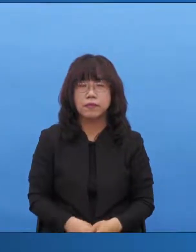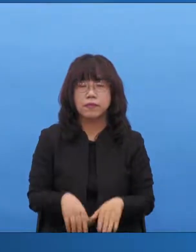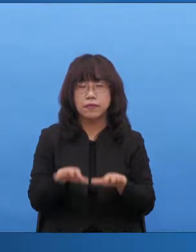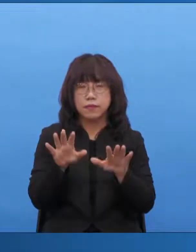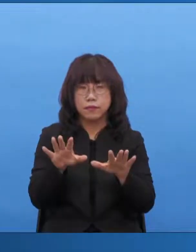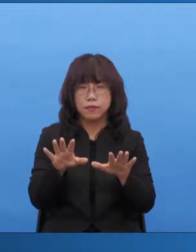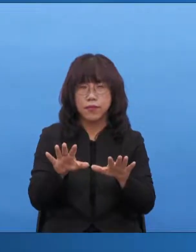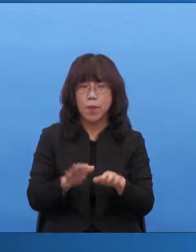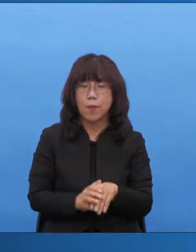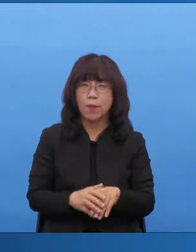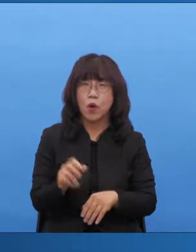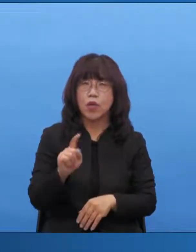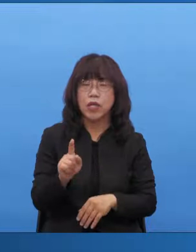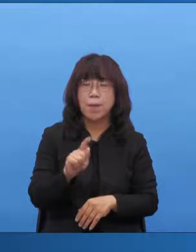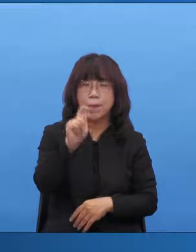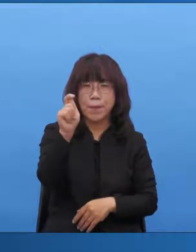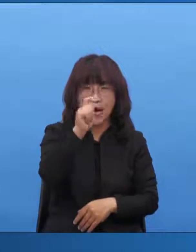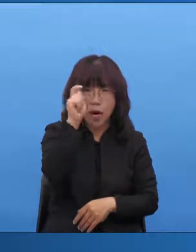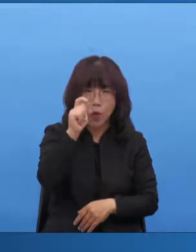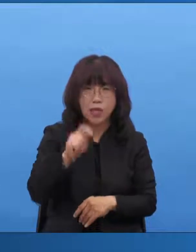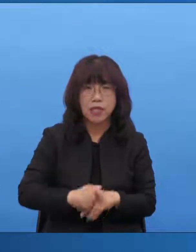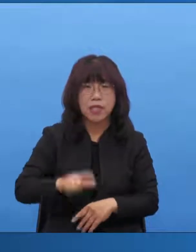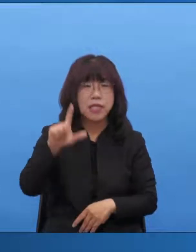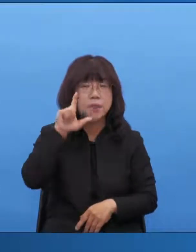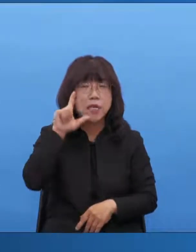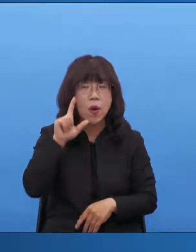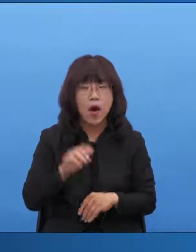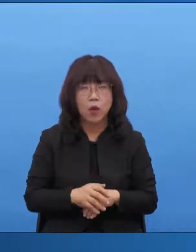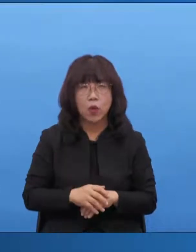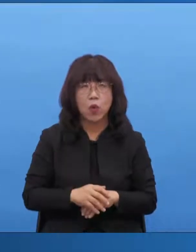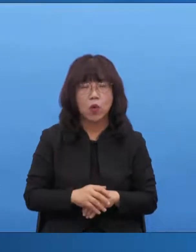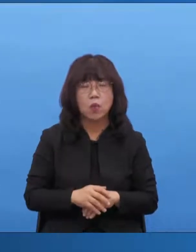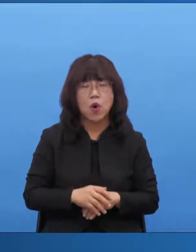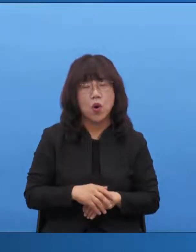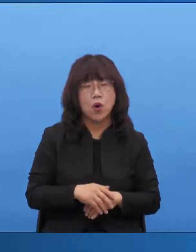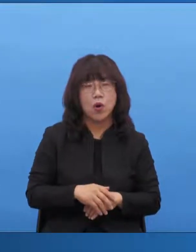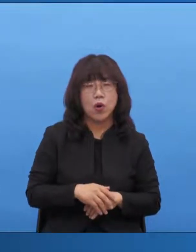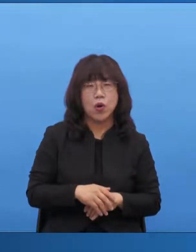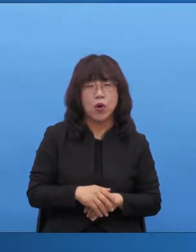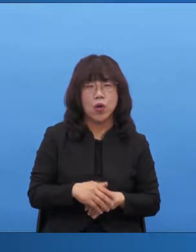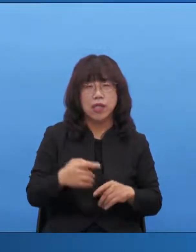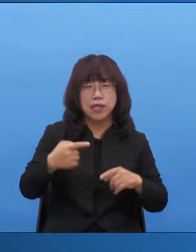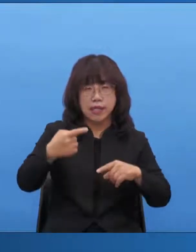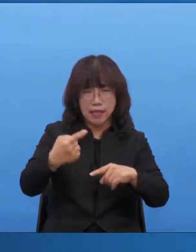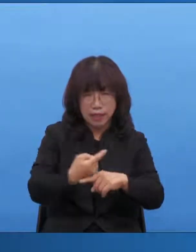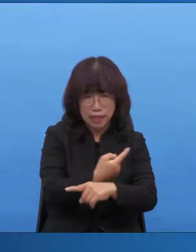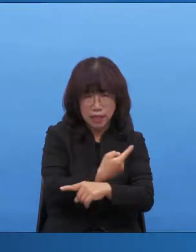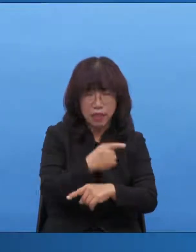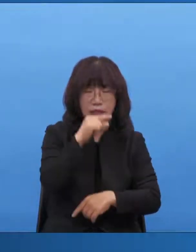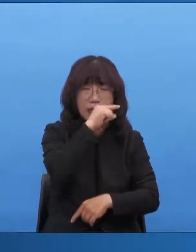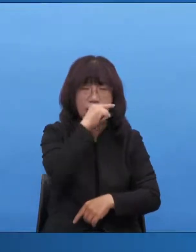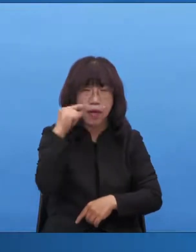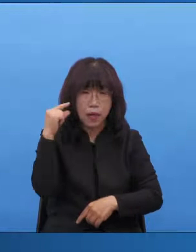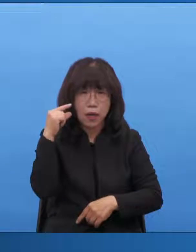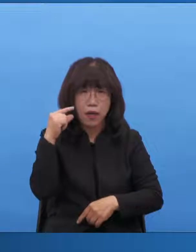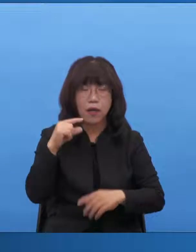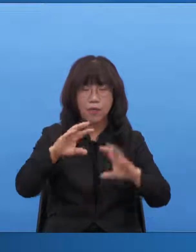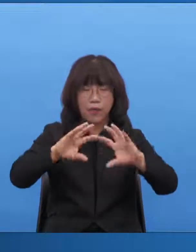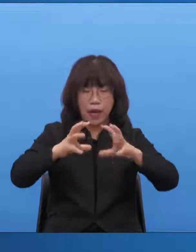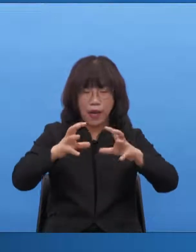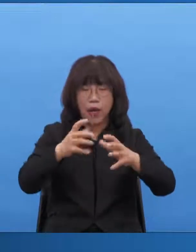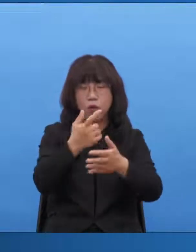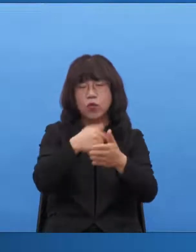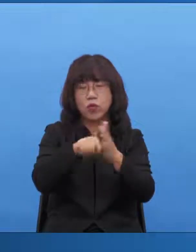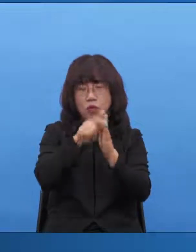시간 말라위와 리비아와 가나와 가봉 현장에 하나님의 동일한 응답을 허락하여 주시옵소서. 우리 같이 함께 합심으로 기도하도록